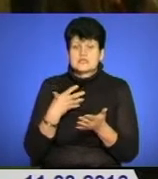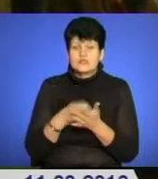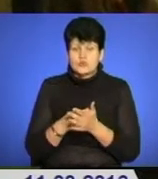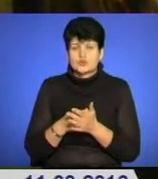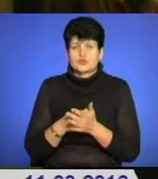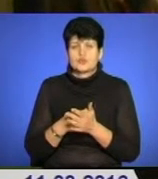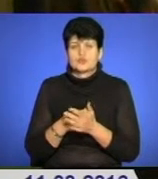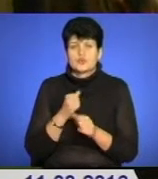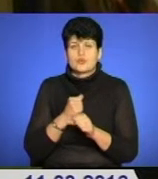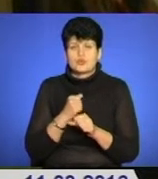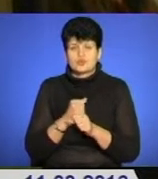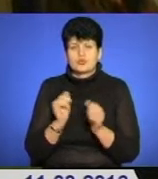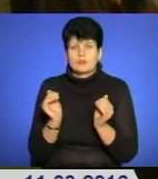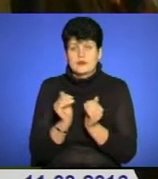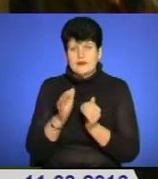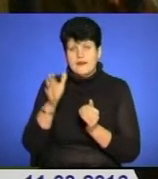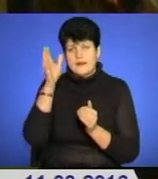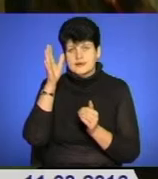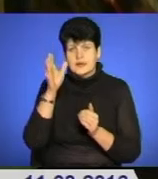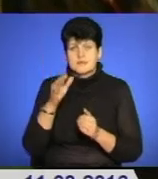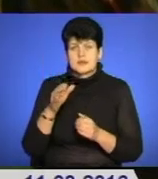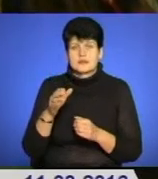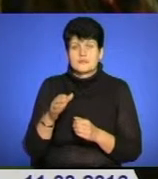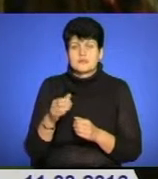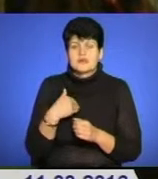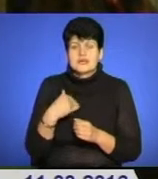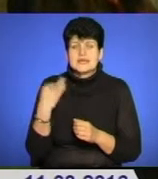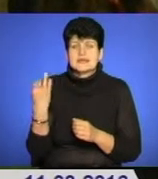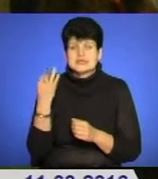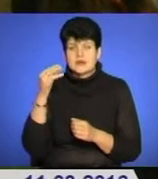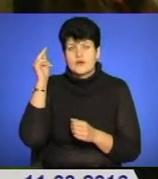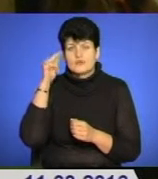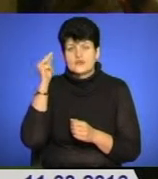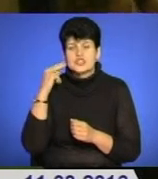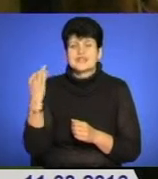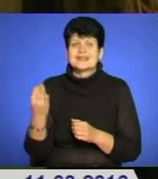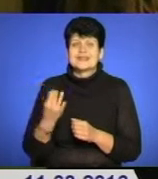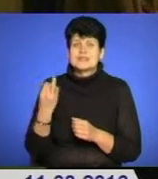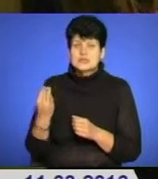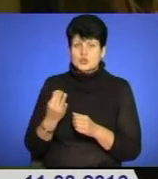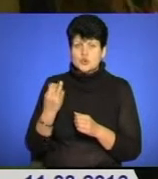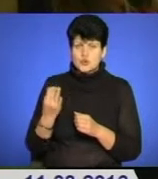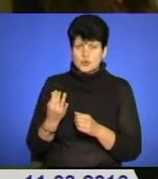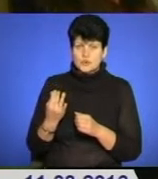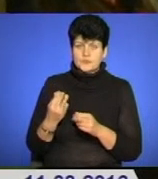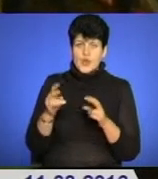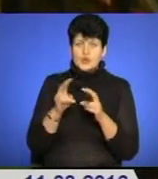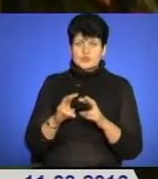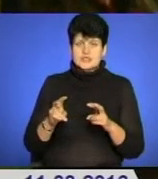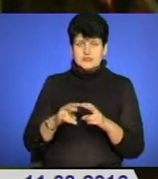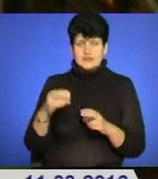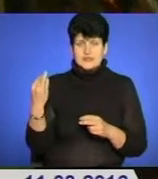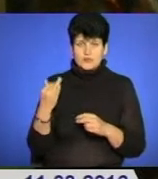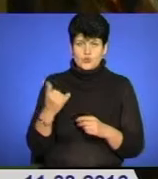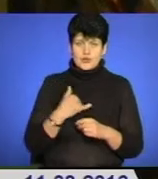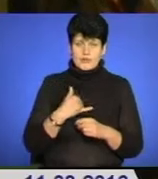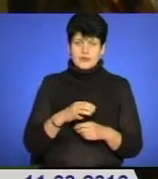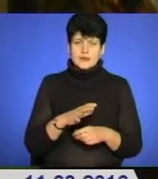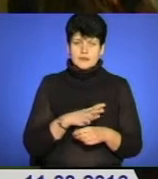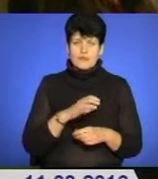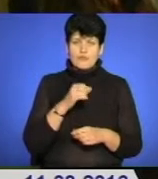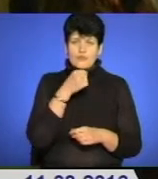академії наук. Мені цікаво вчити історію, досліджувати історію. У мене був прадід